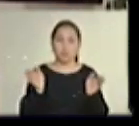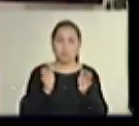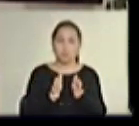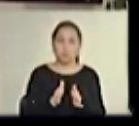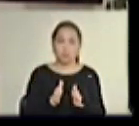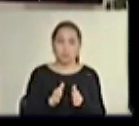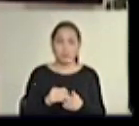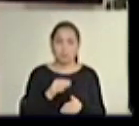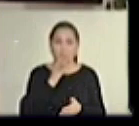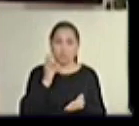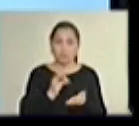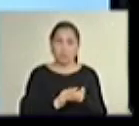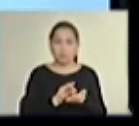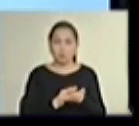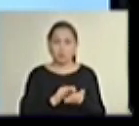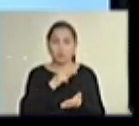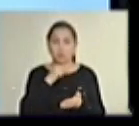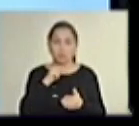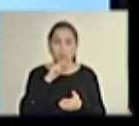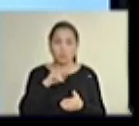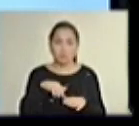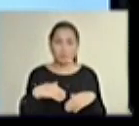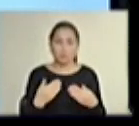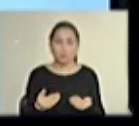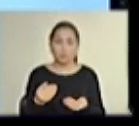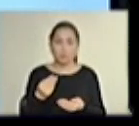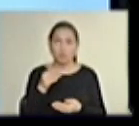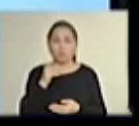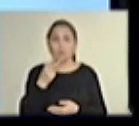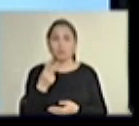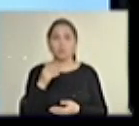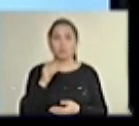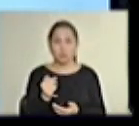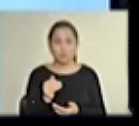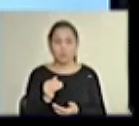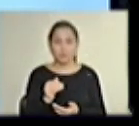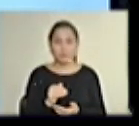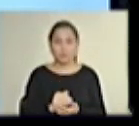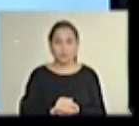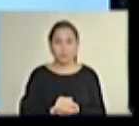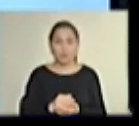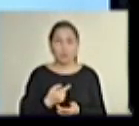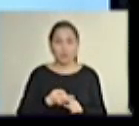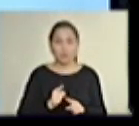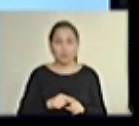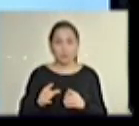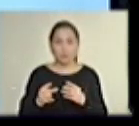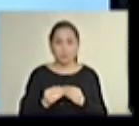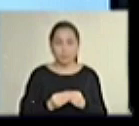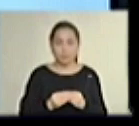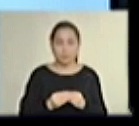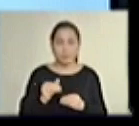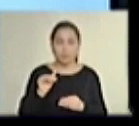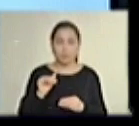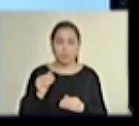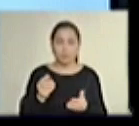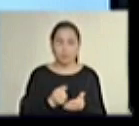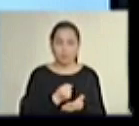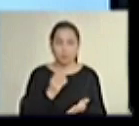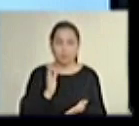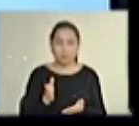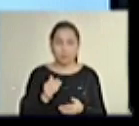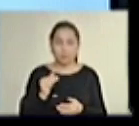ketadi. Natijada e'tibor bering, 2F teng MJ ga teng bo'ladi va bu yerda biz F ni topadigan